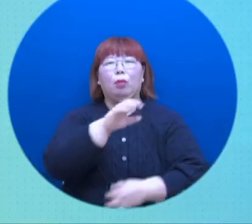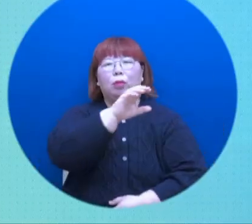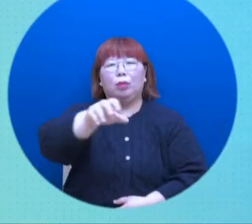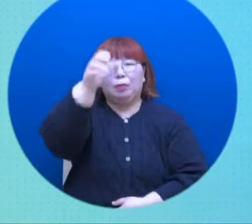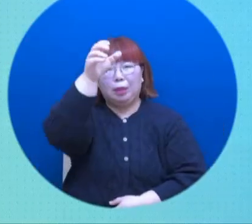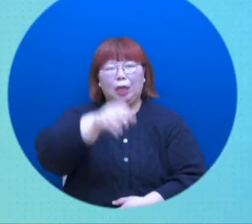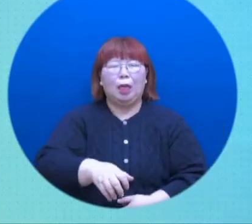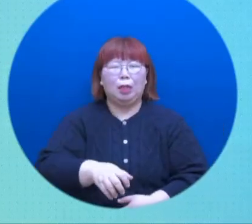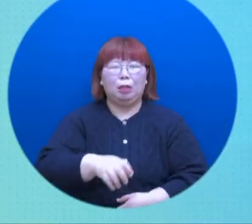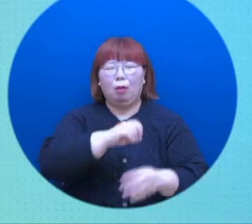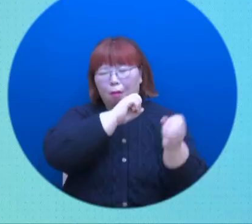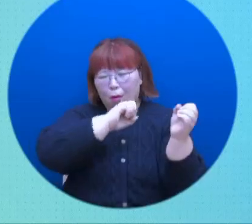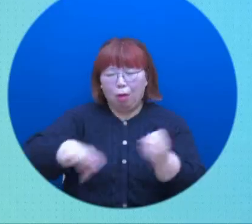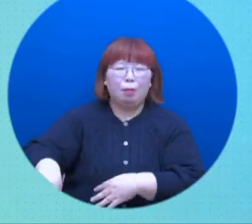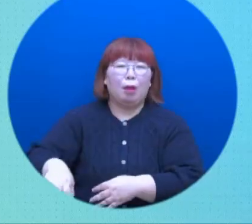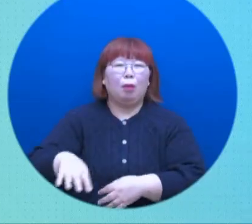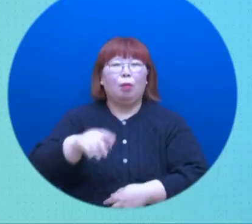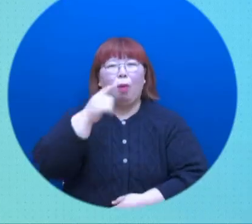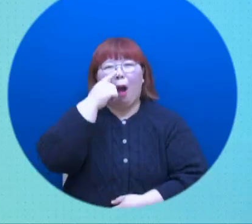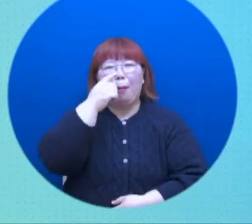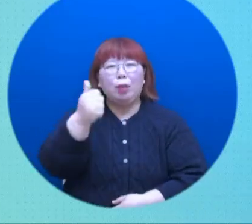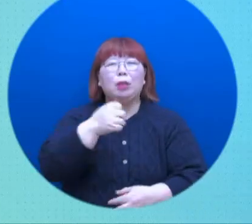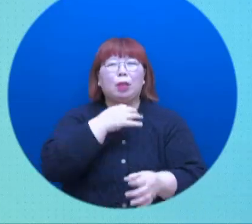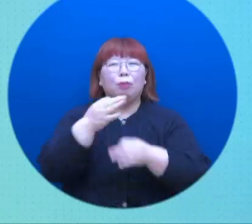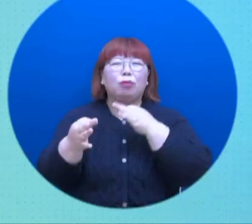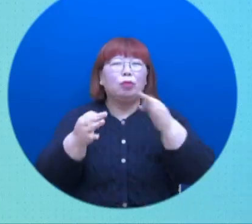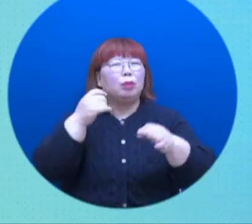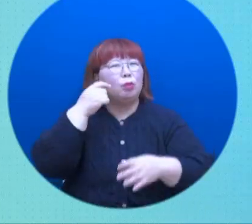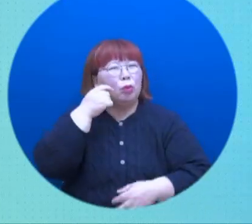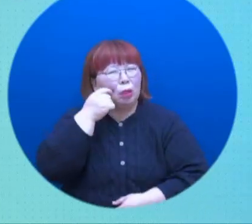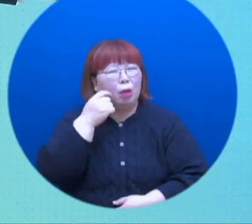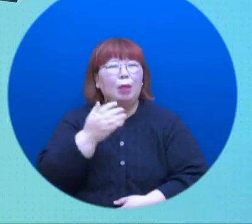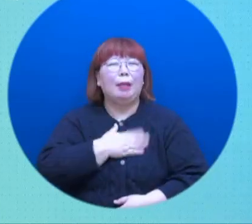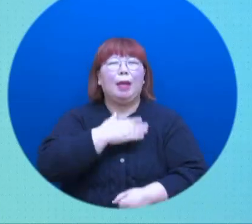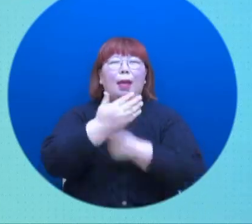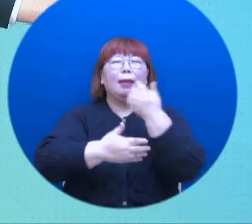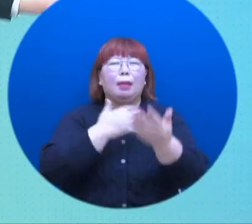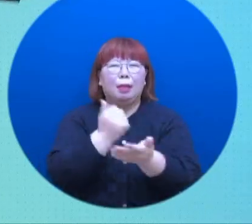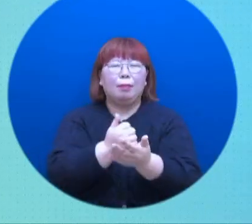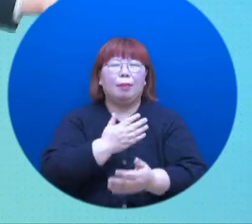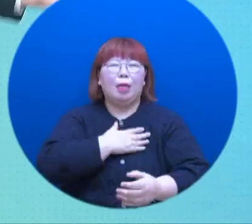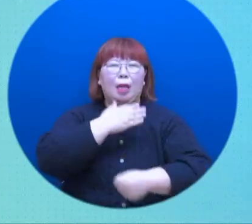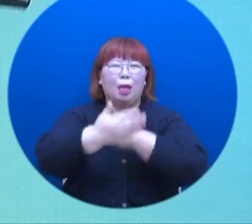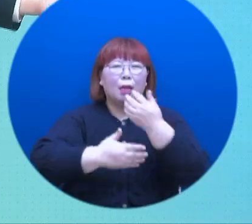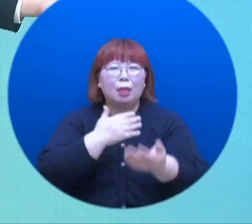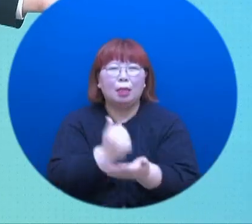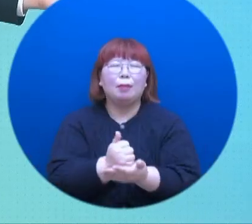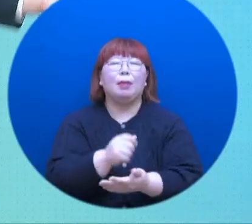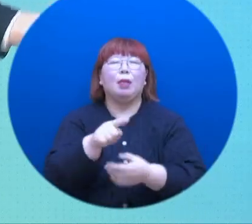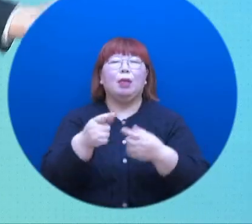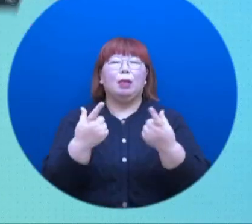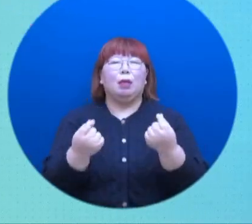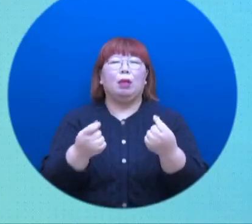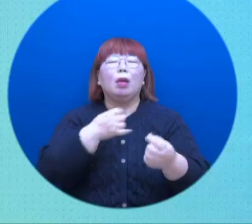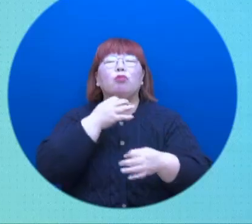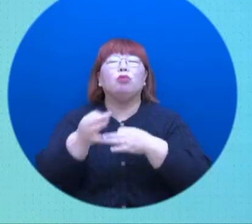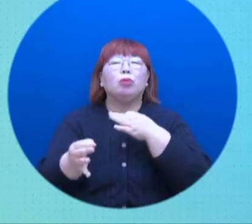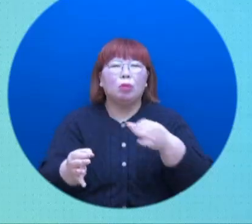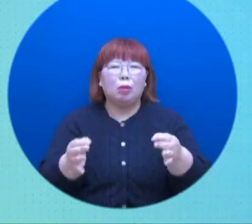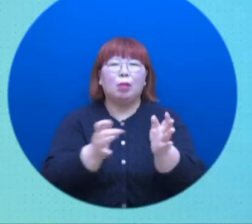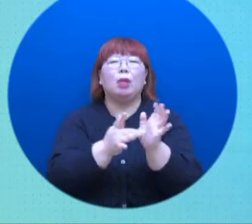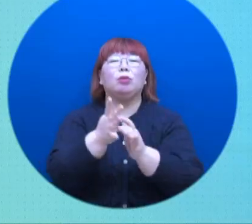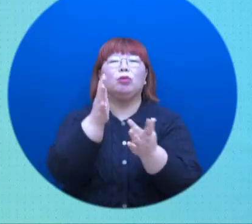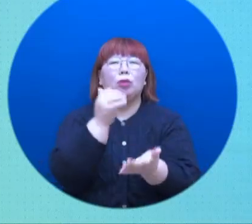버림받으셨어요. 그리고 아버지라 부르지 못하시고 나의 하나님, 나의 하나님 이렇게 부르셨습니다.